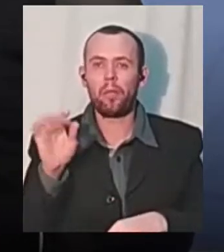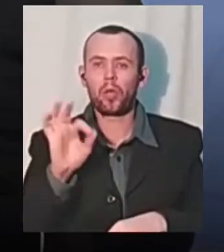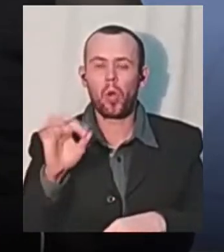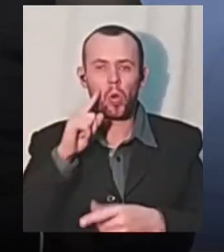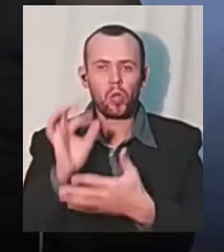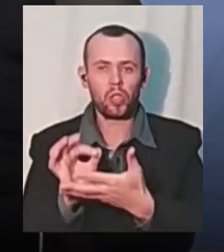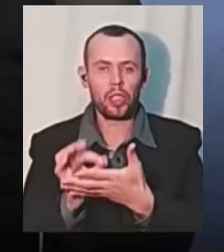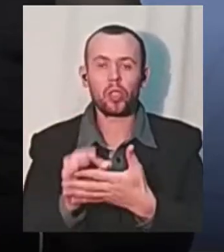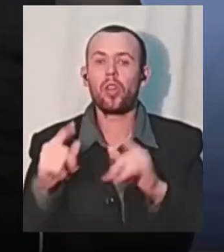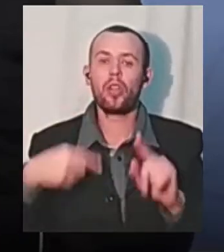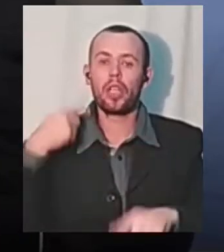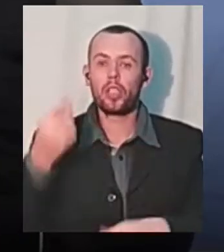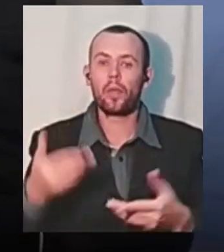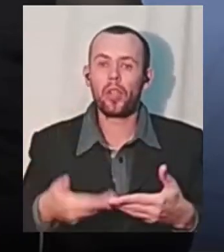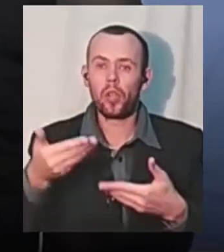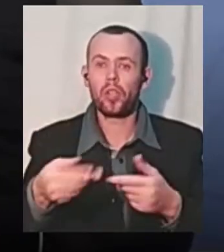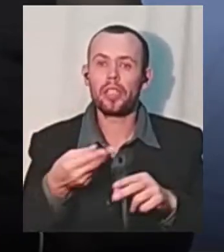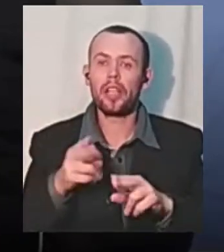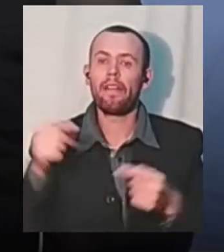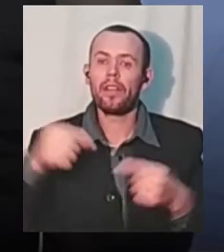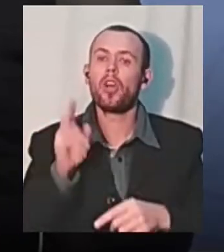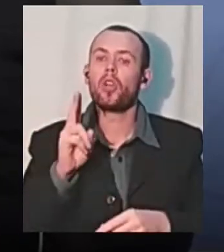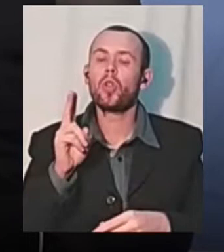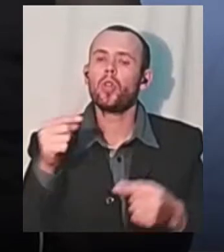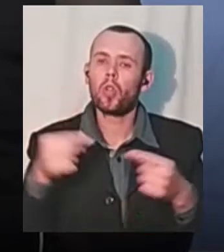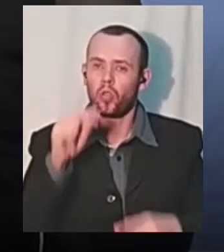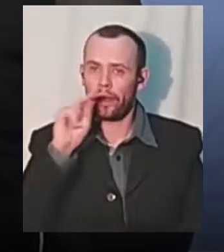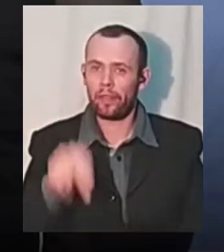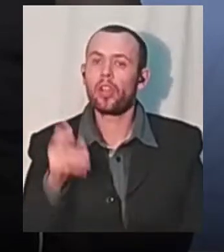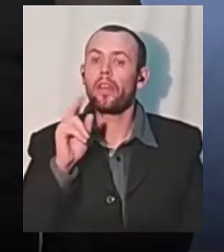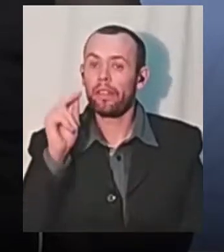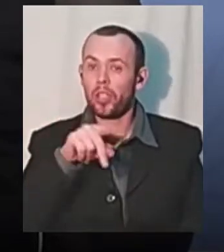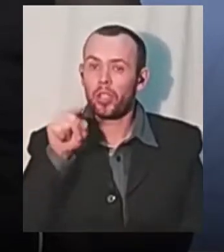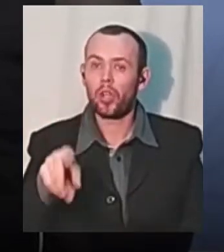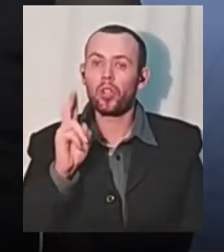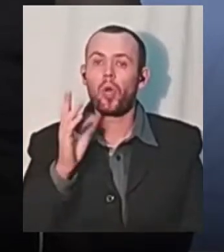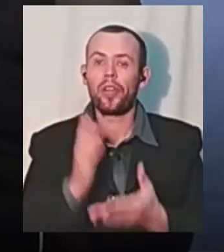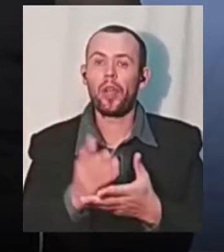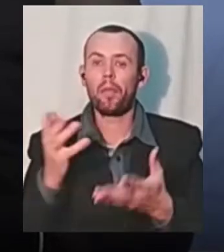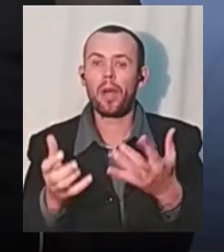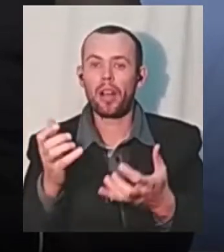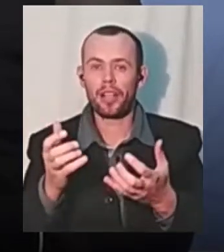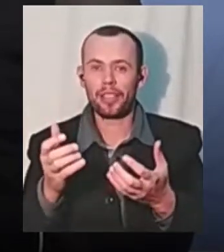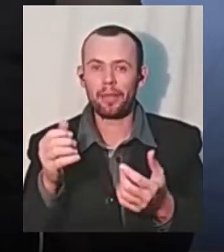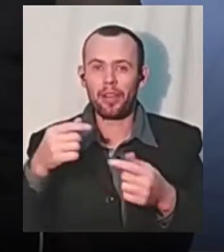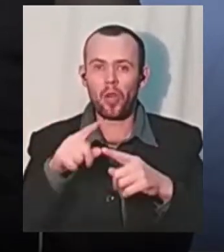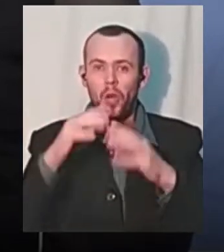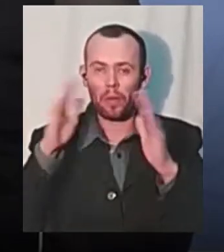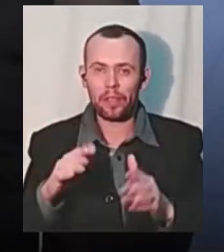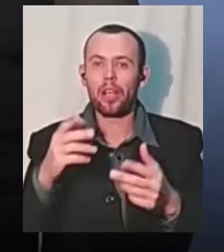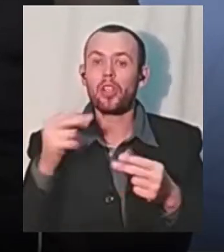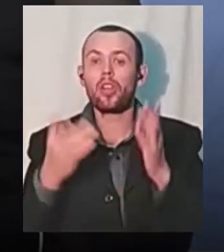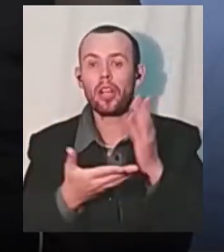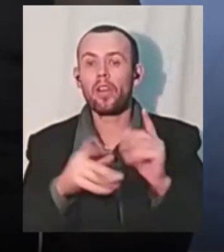Наступний крок – це визначити, а хто саме винен. Винен той, хто є балансоутримувачем цього об'єкту, цього конкретного дерева. Якщо